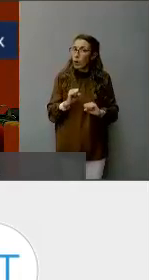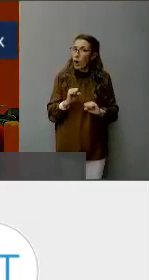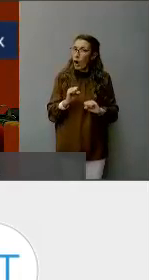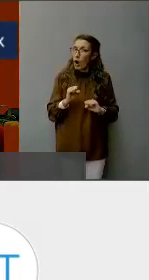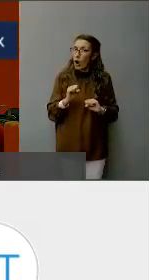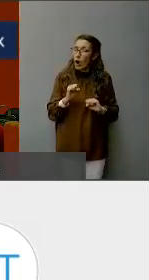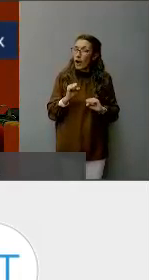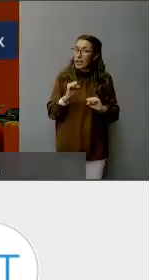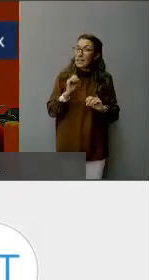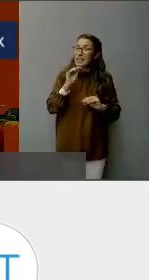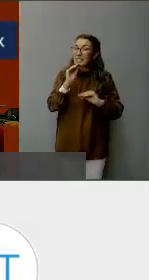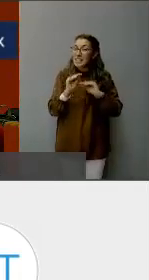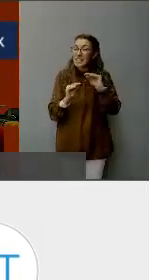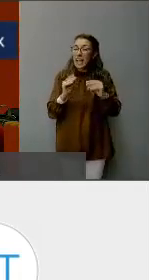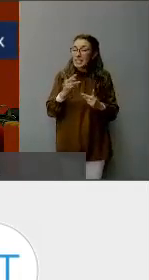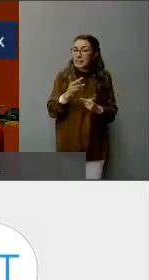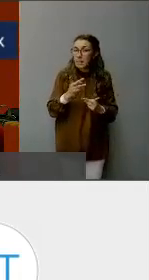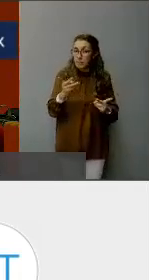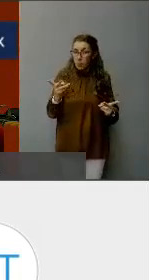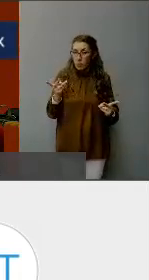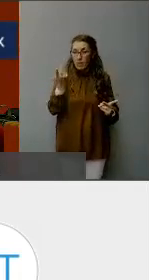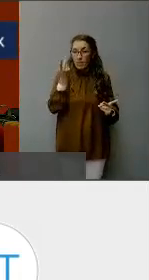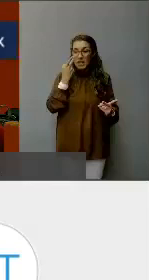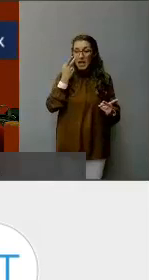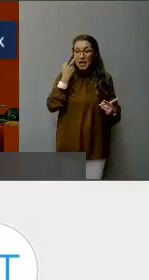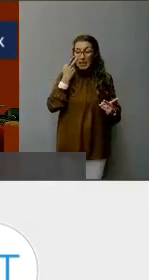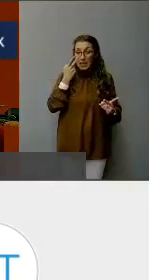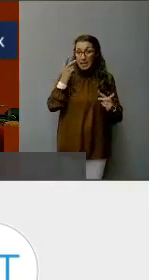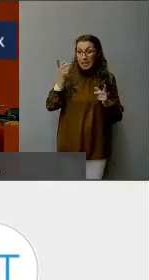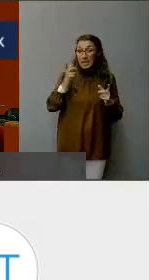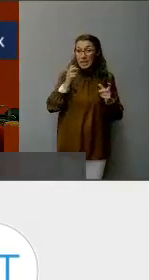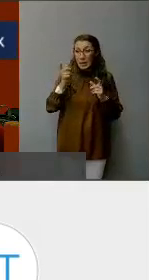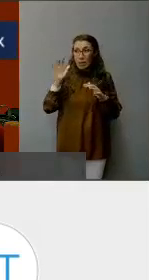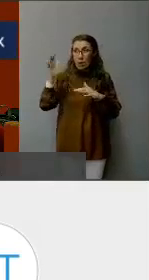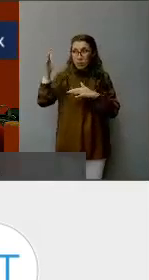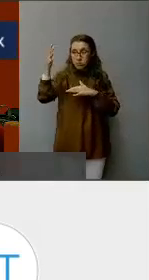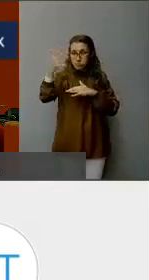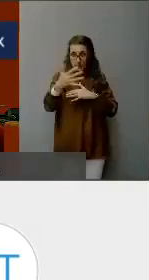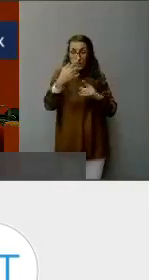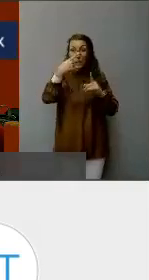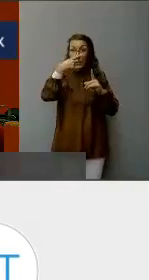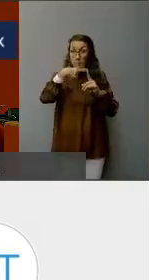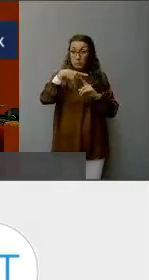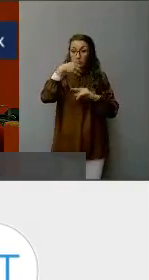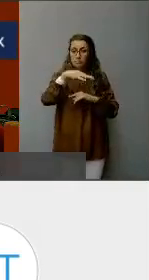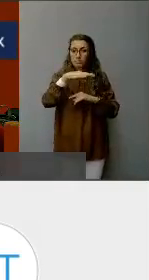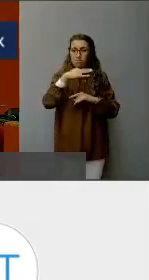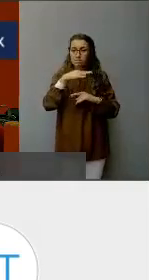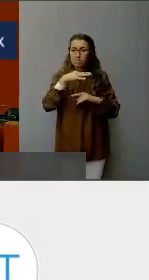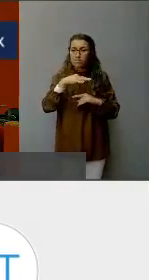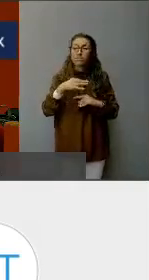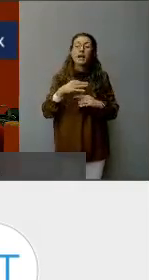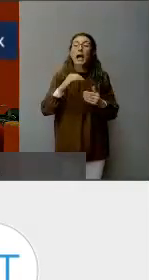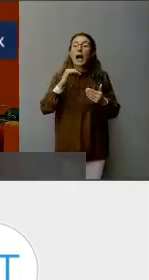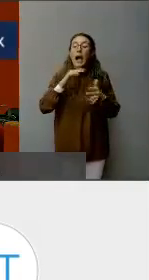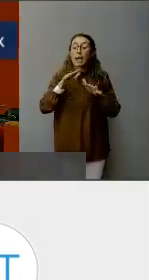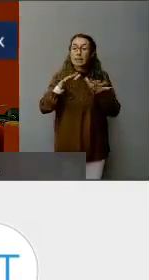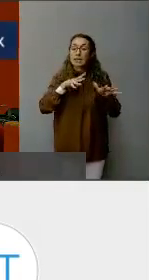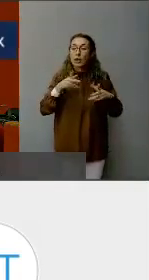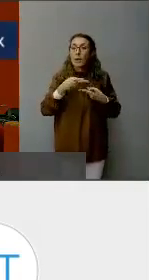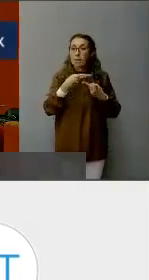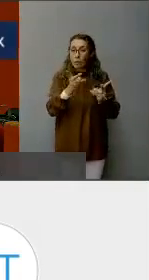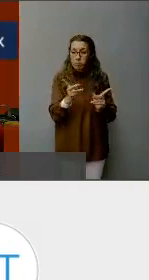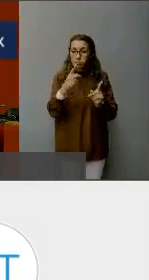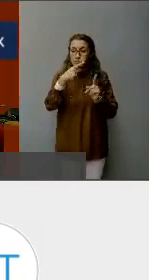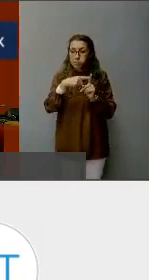pubblica per l'esame del rapporto ambientale dei pareri forniti dalle pubbliche amministrazioni e dalle osservazioni del